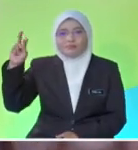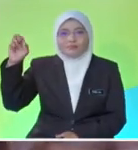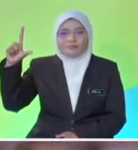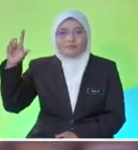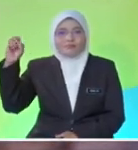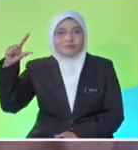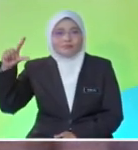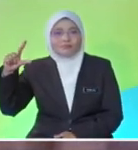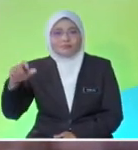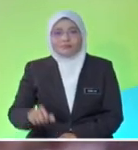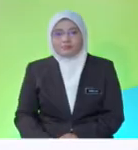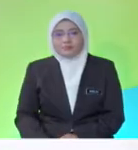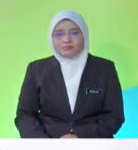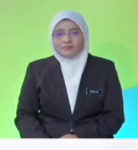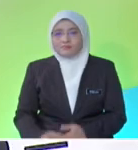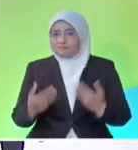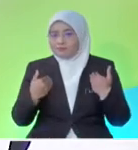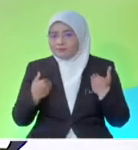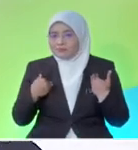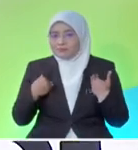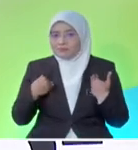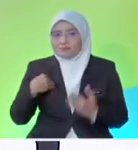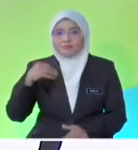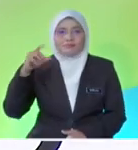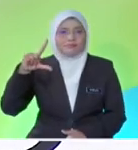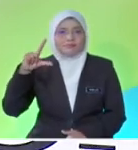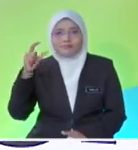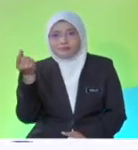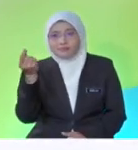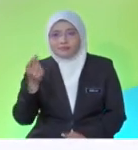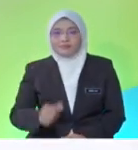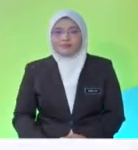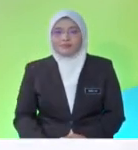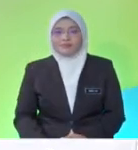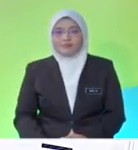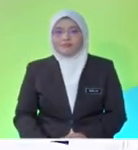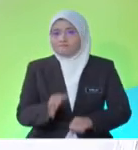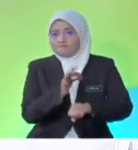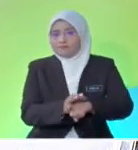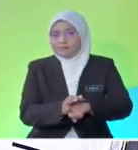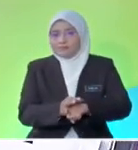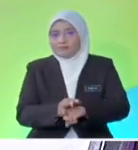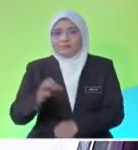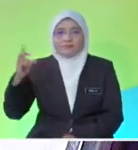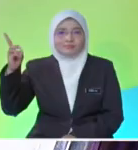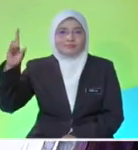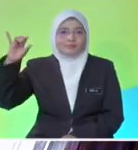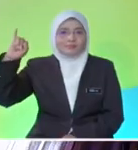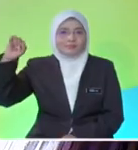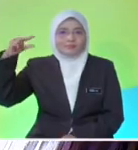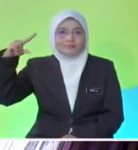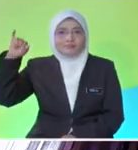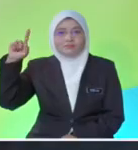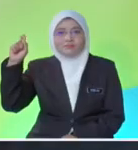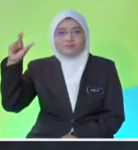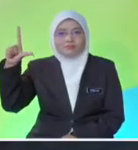di hadapan yang besar ni. Oh, yang ini dan, jam analog ya, cikgu. Ya, betul. Dan jam digital dia hanya mempunyai nombor sahaja. Dia